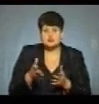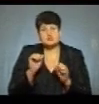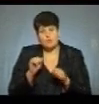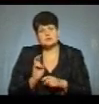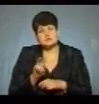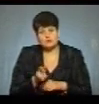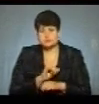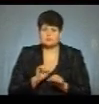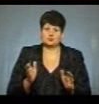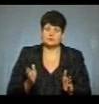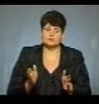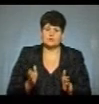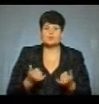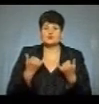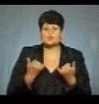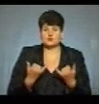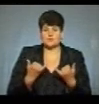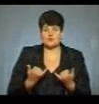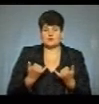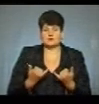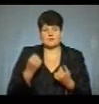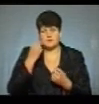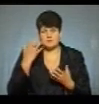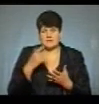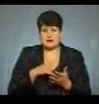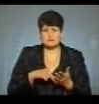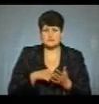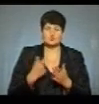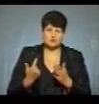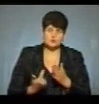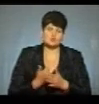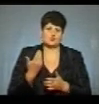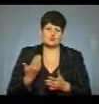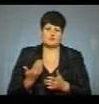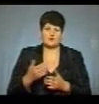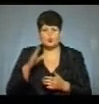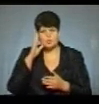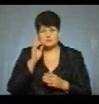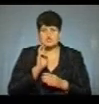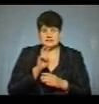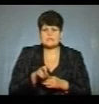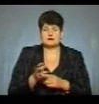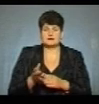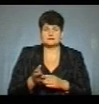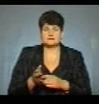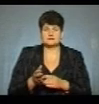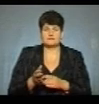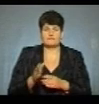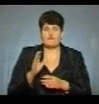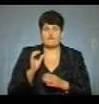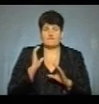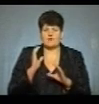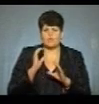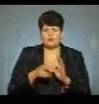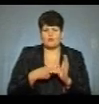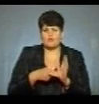туди заходити, чи ні. Сьогодні, от не пам'ятаю, яке місто, знову ж таки, хлопчик заліз на вагон поїзда